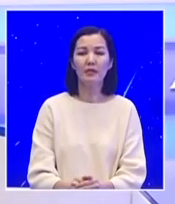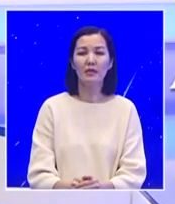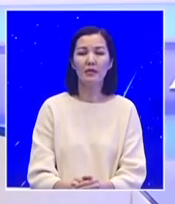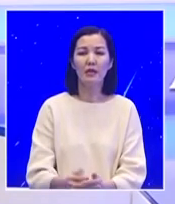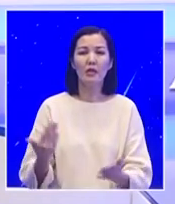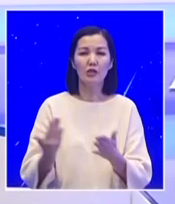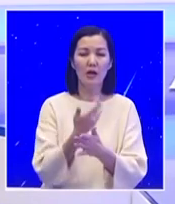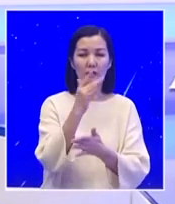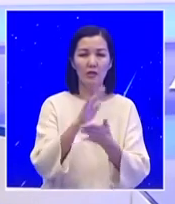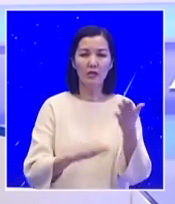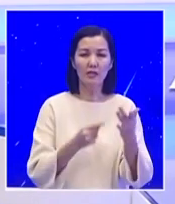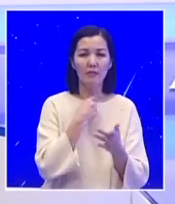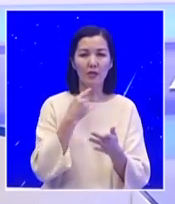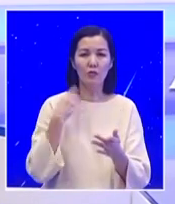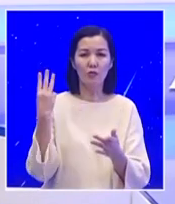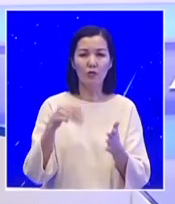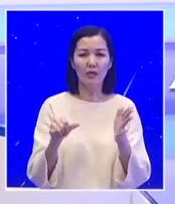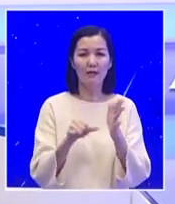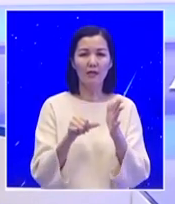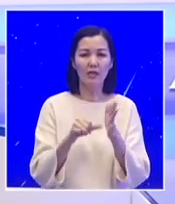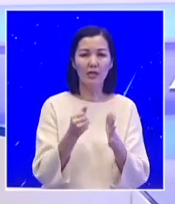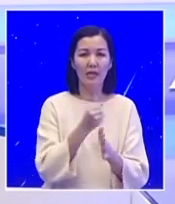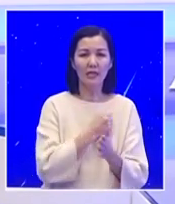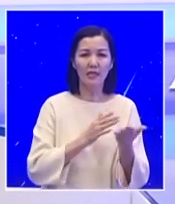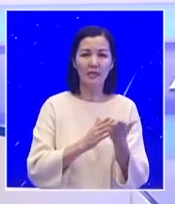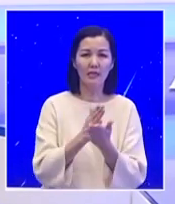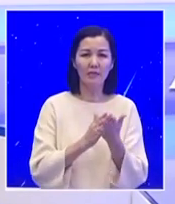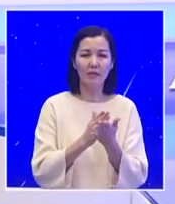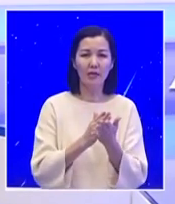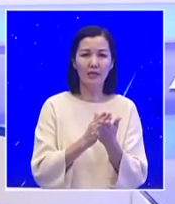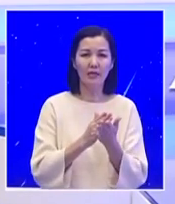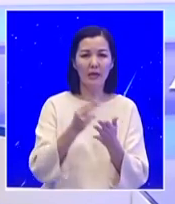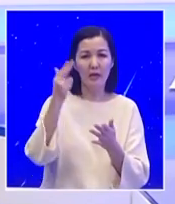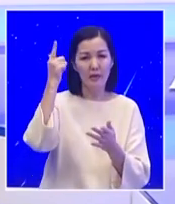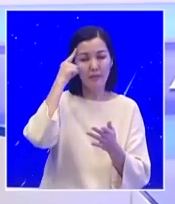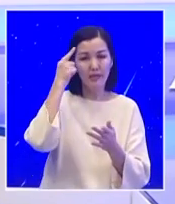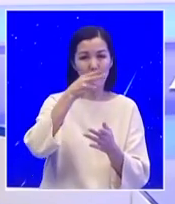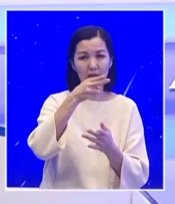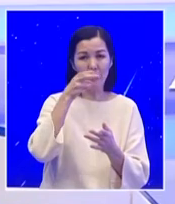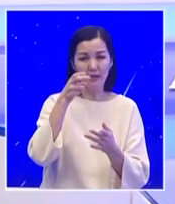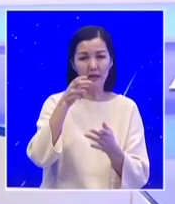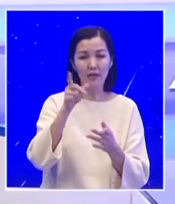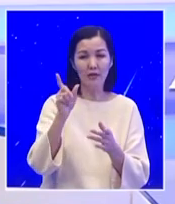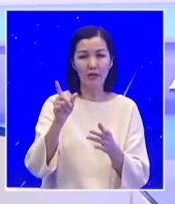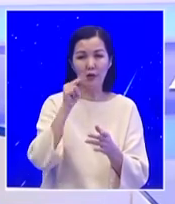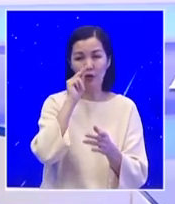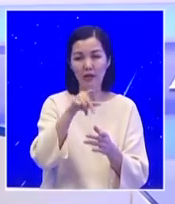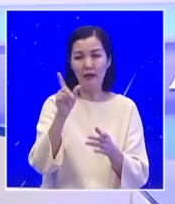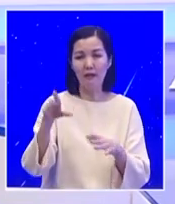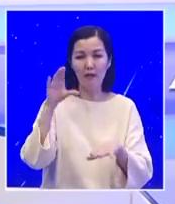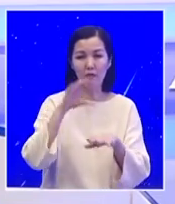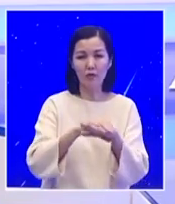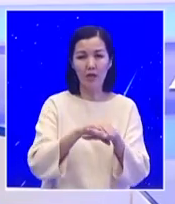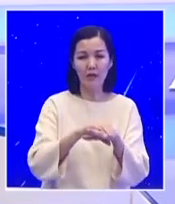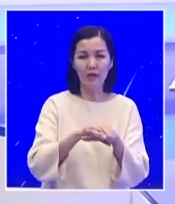Хабарым жалғастырамыз. Талорында 36 жастағы әскери қызметкерді басынан атқан күдік тұсталды. Қалалық полиция қызметкерлерін